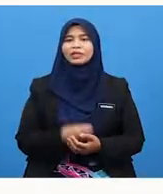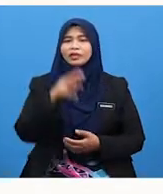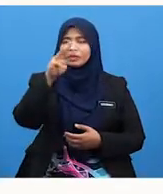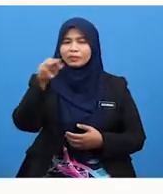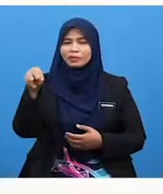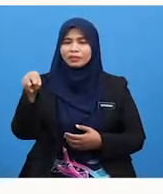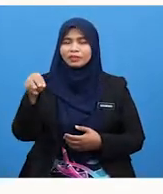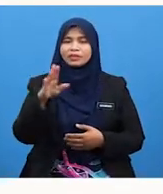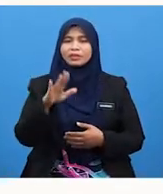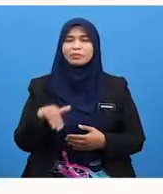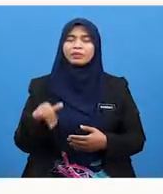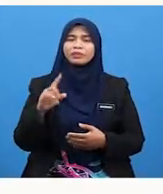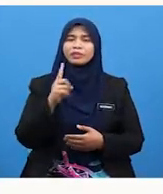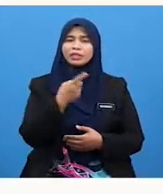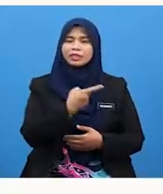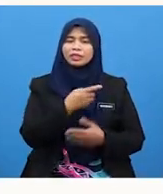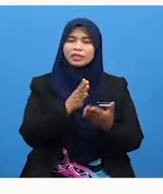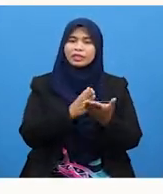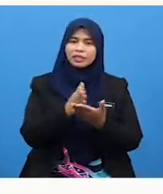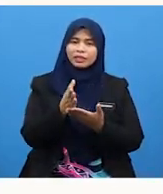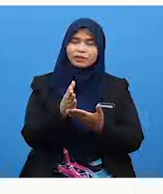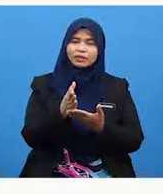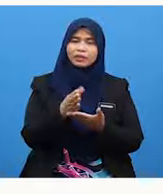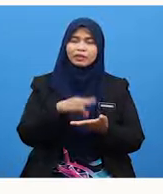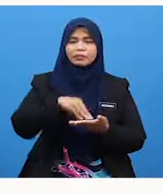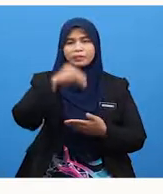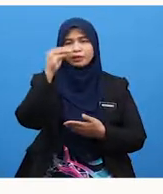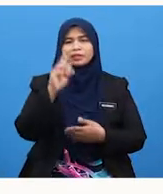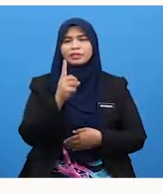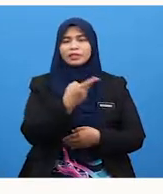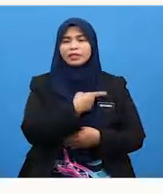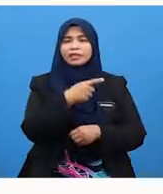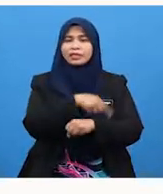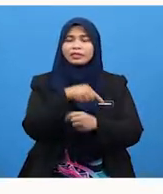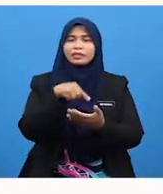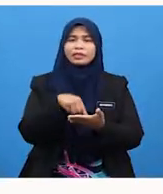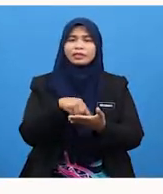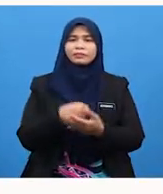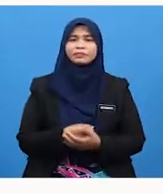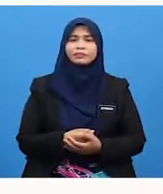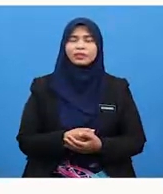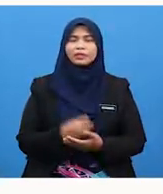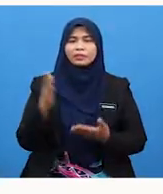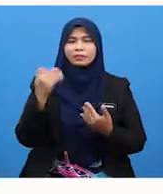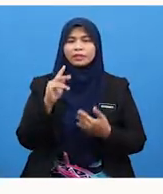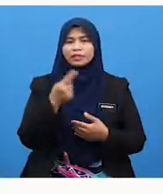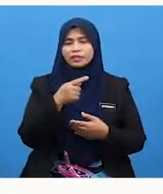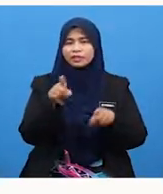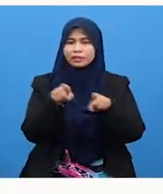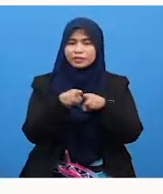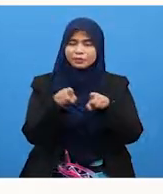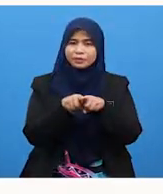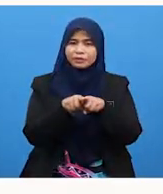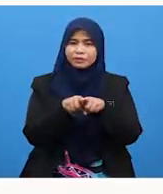Murid-murid, sebelum kita meneruskan pembelajaran kita hari ini, mari kita